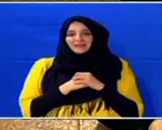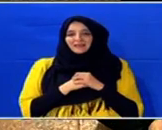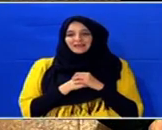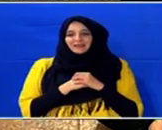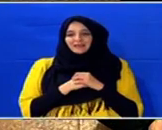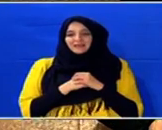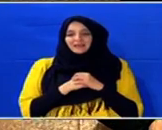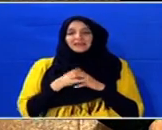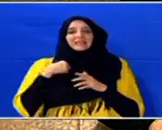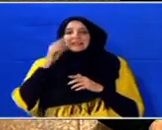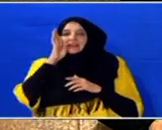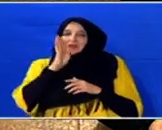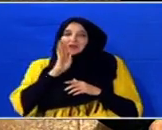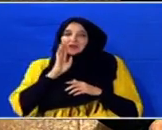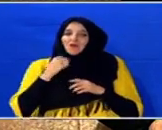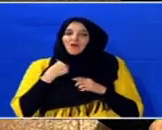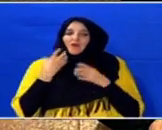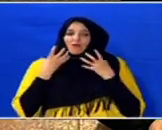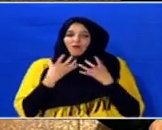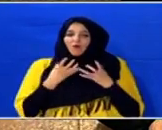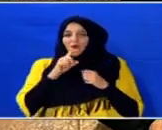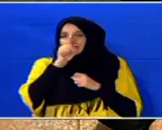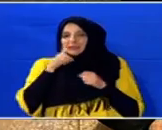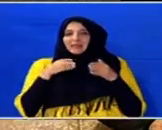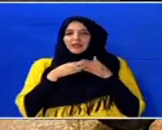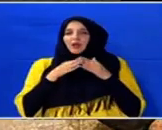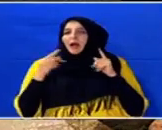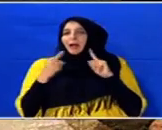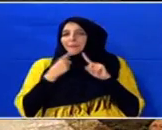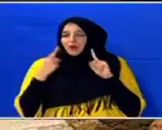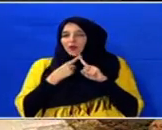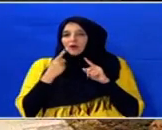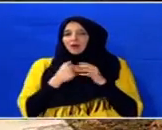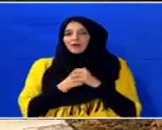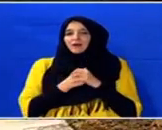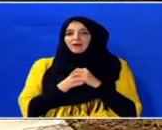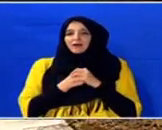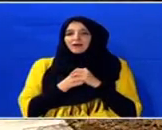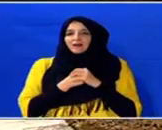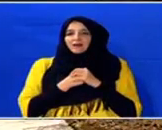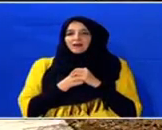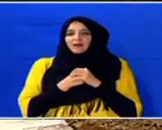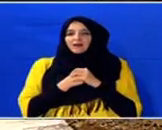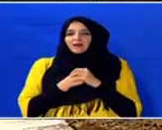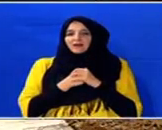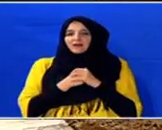من فضلك حاب نطرح سؤال مهم بزاف للشيخ سعيد. أو يسمع